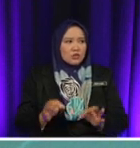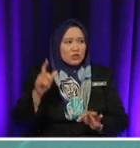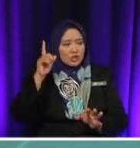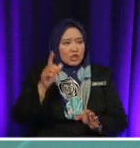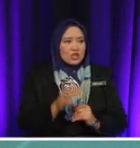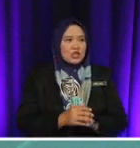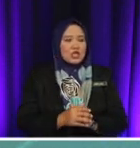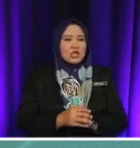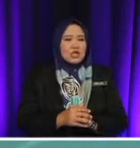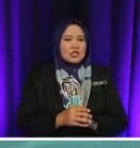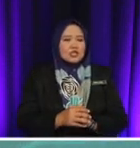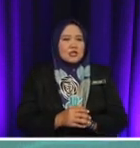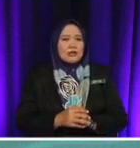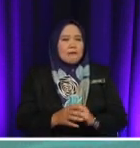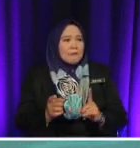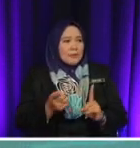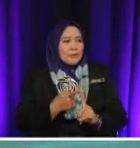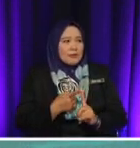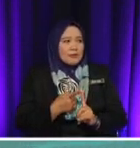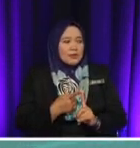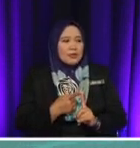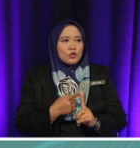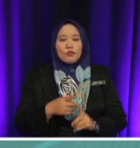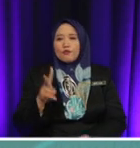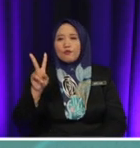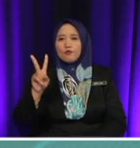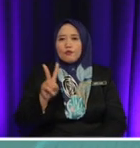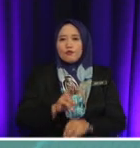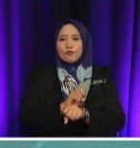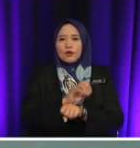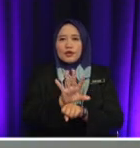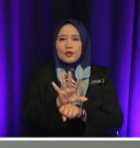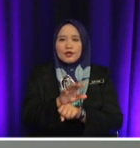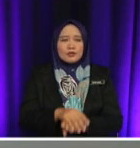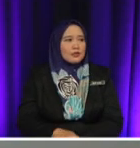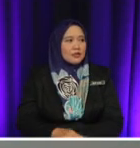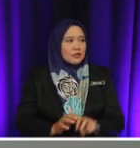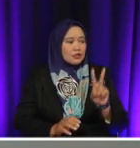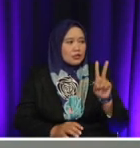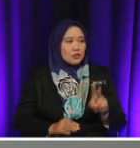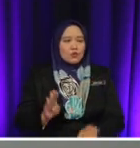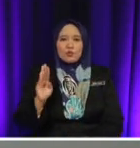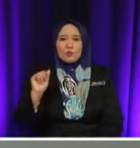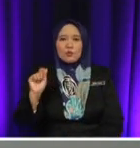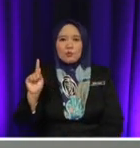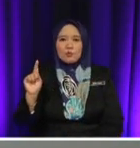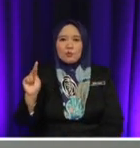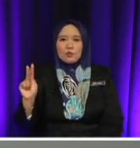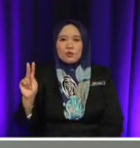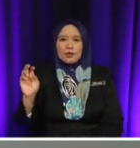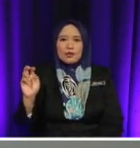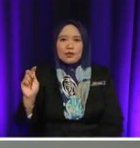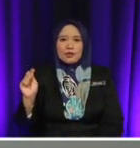okey yang pertama itu adalah virus Hm okey yang kedua itu adalah bakteria okey dan yang ketiga itu adalah